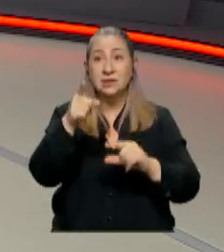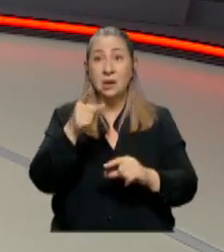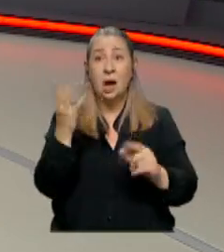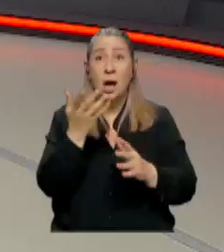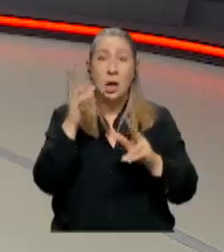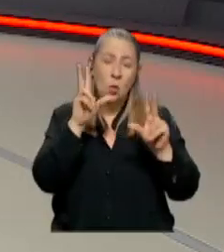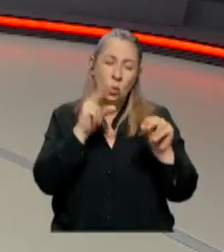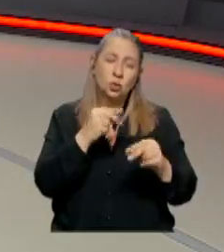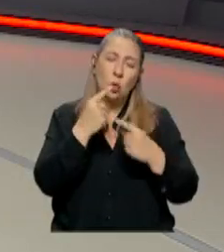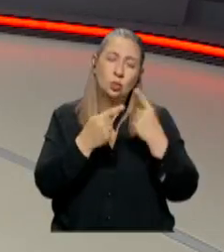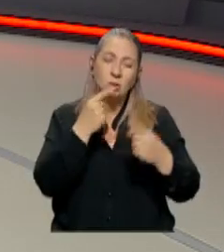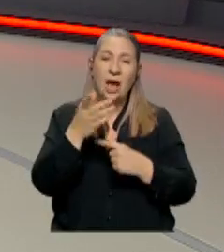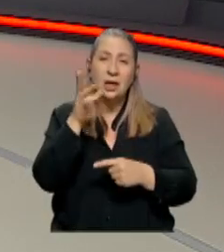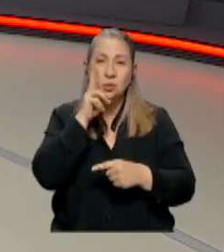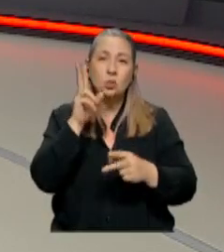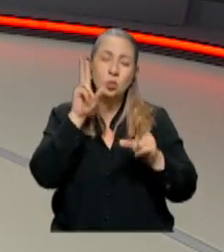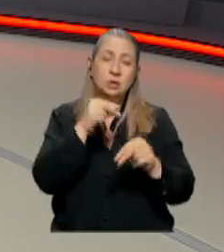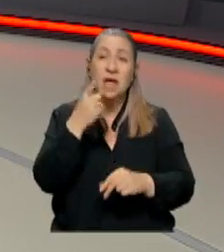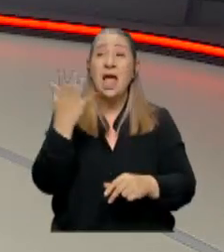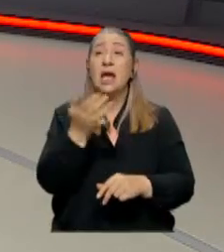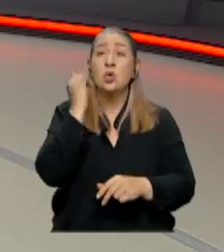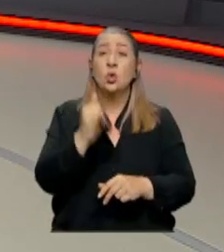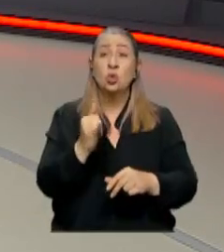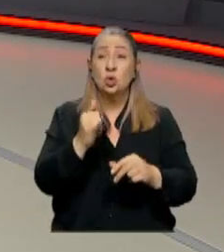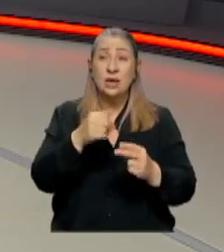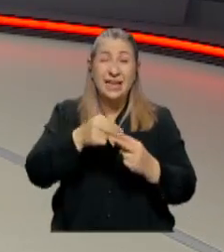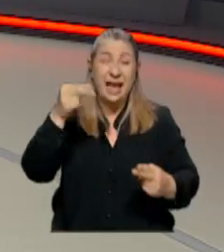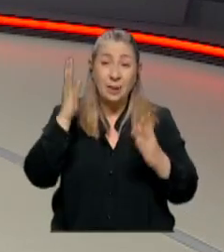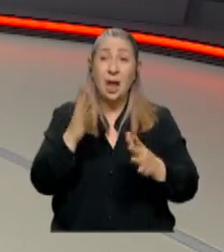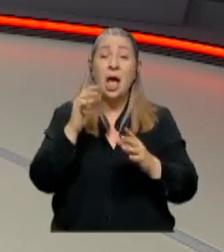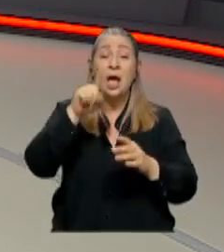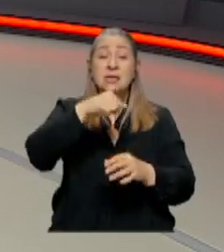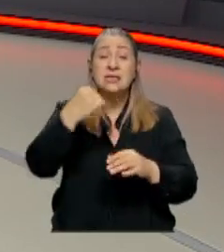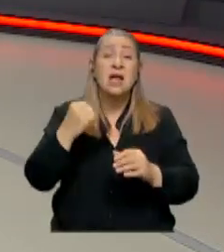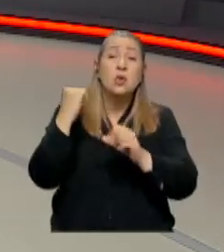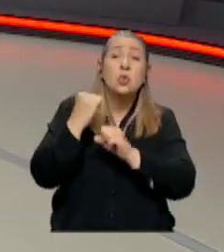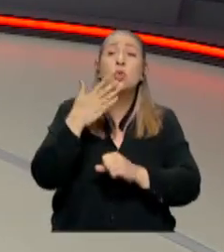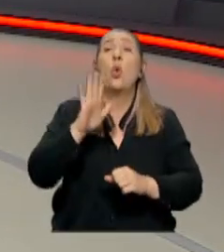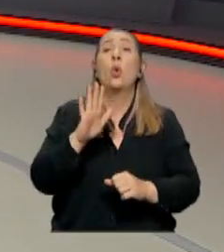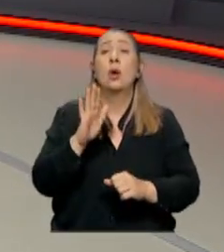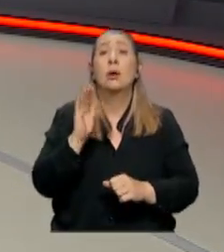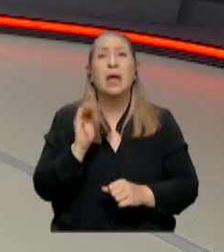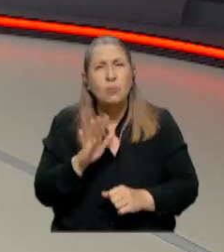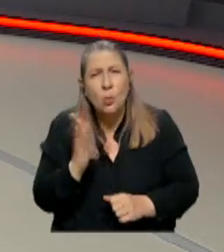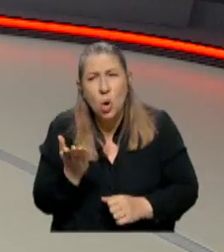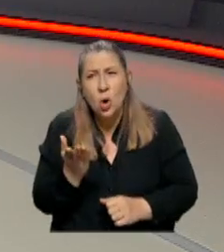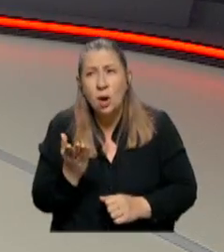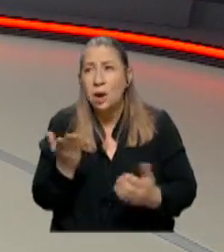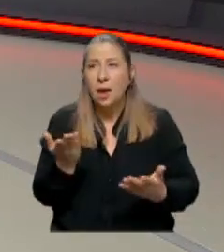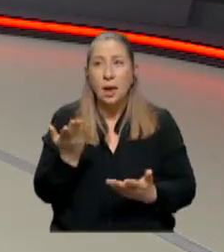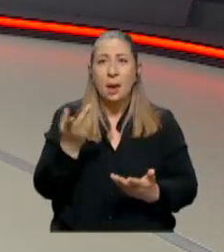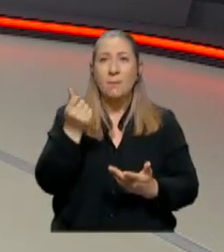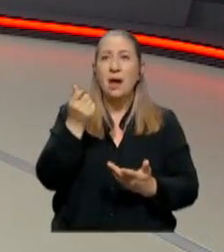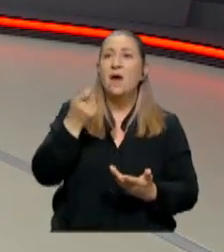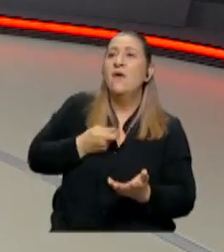Fakat uykusunda konuşuyor. En son yine uykusunda demiş ki en kötü senaryoda bile hazineye yük gelmiyor. Gelmiyor mu? E hani